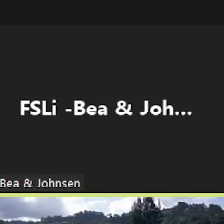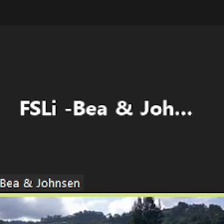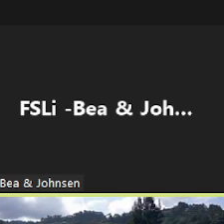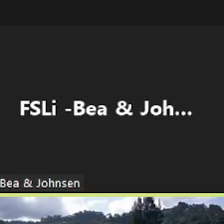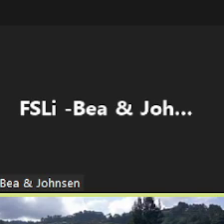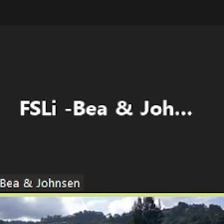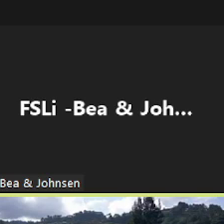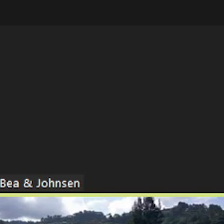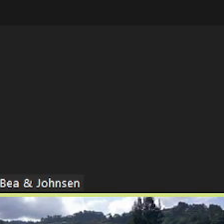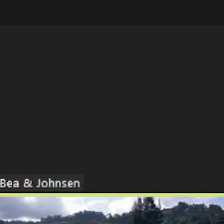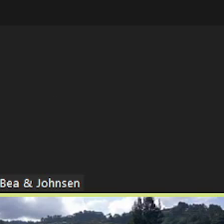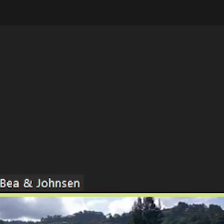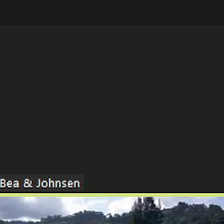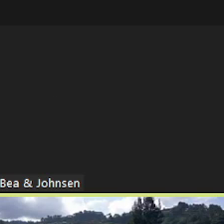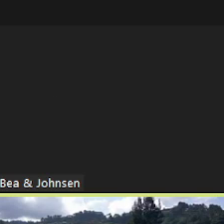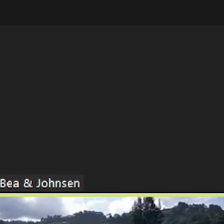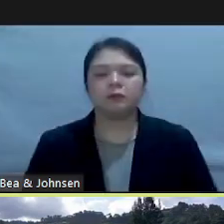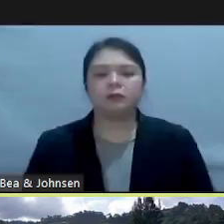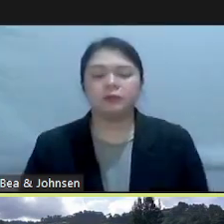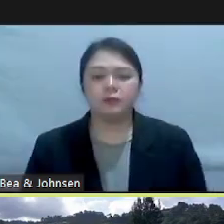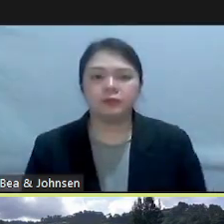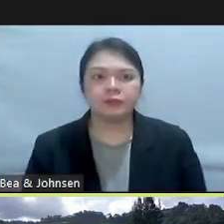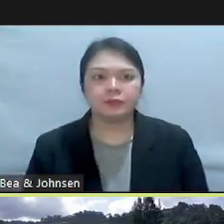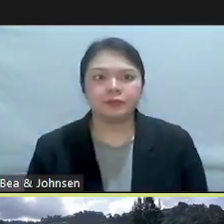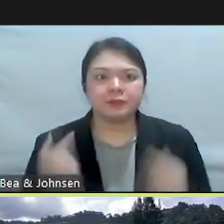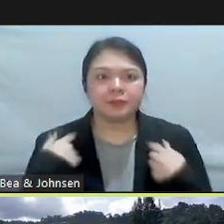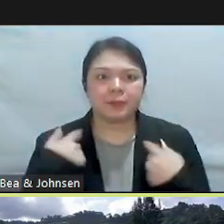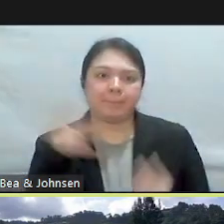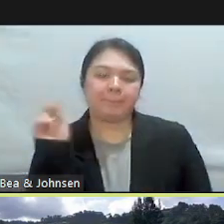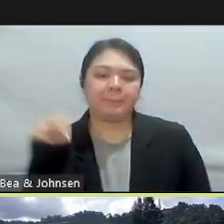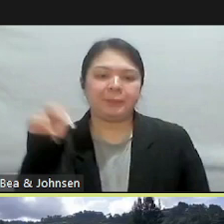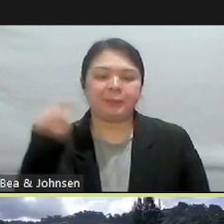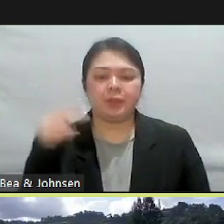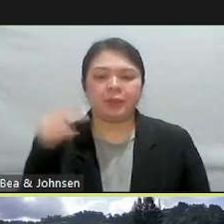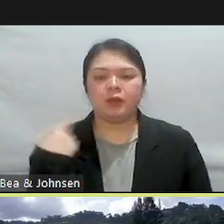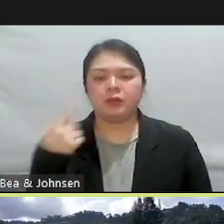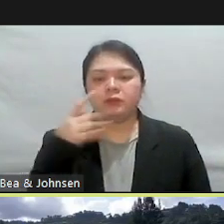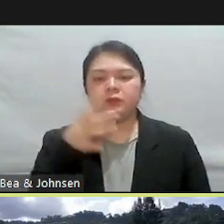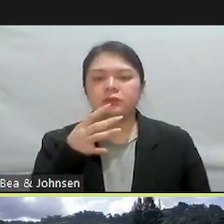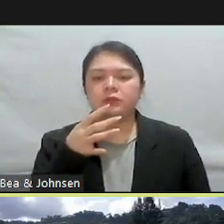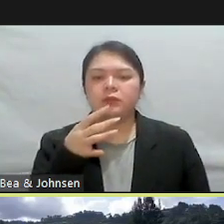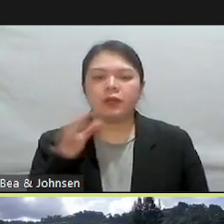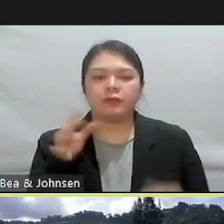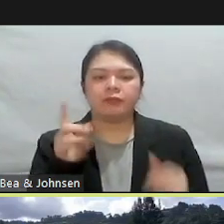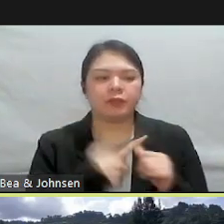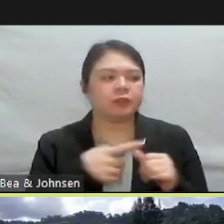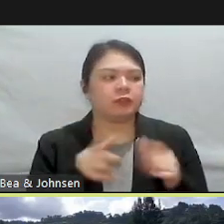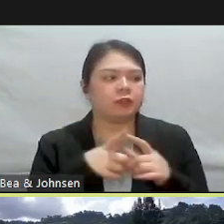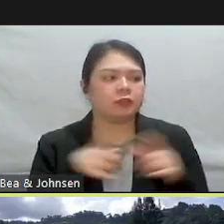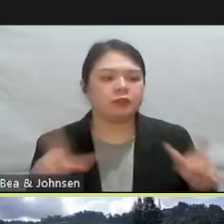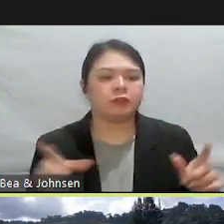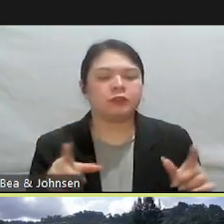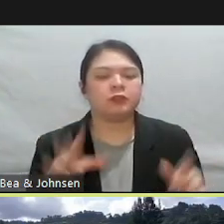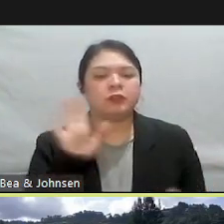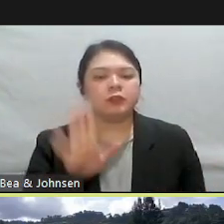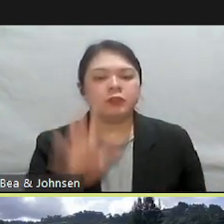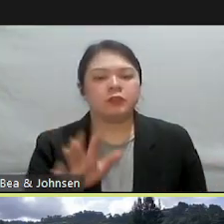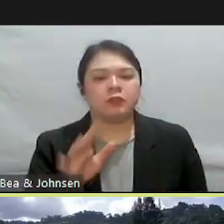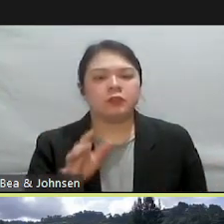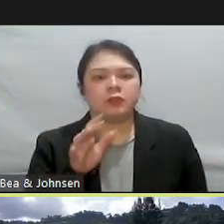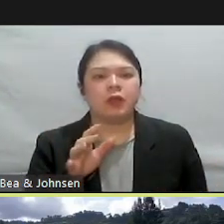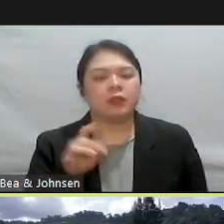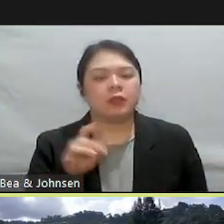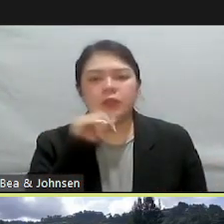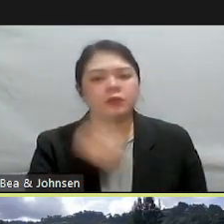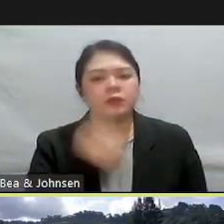Pilipino na kailangan ang mother tongue ay huwag tanggalin. You know, do not remove. Improve but